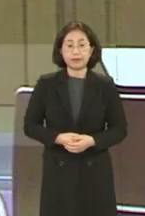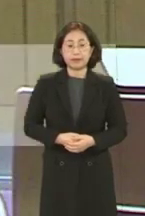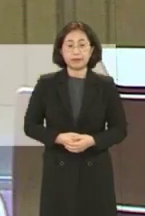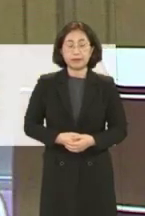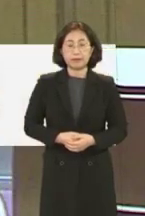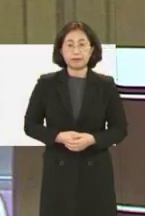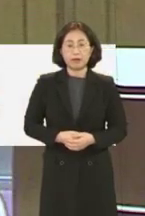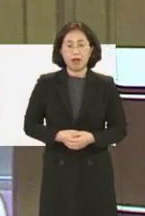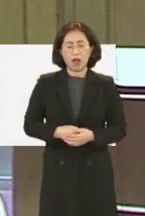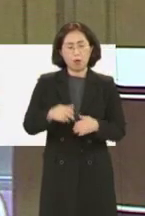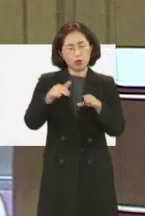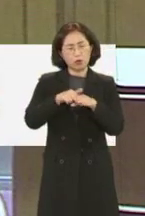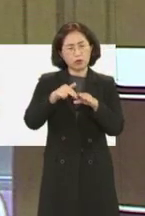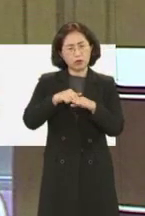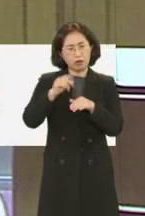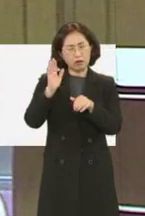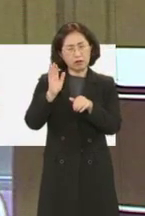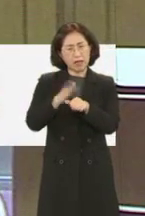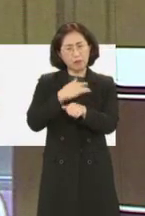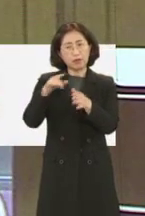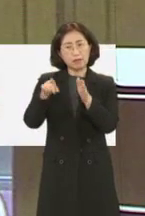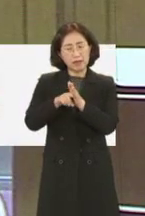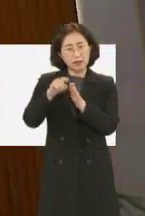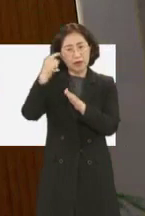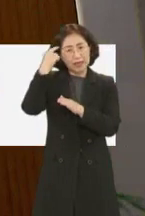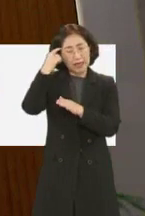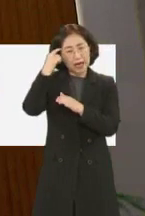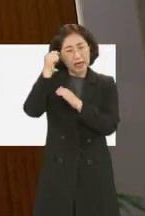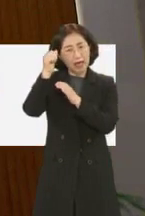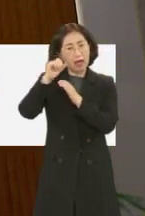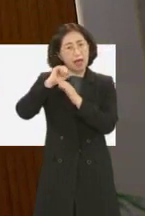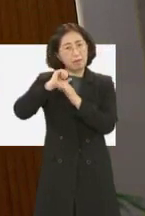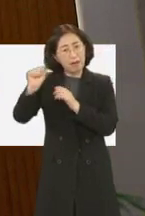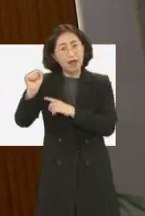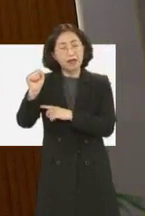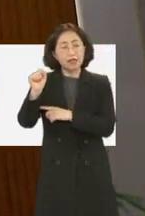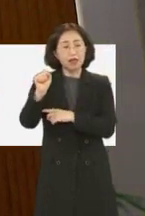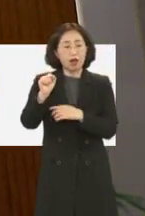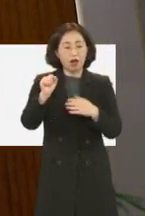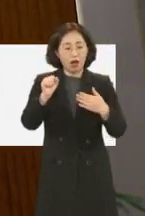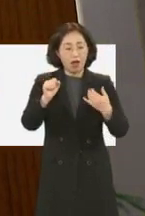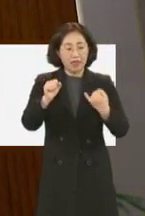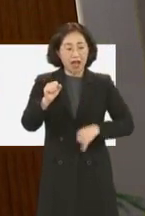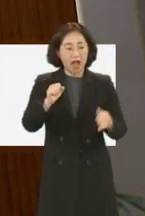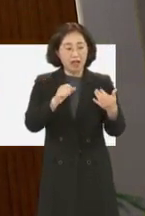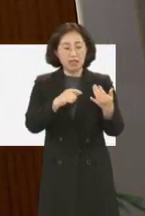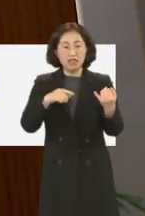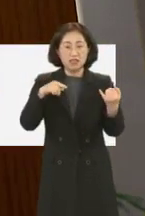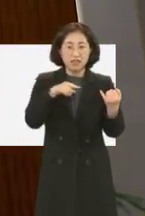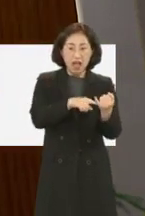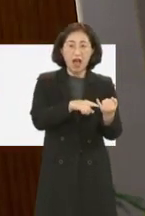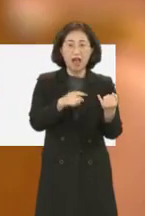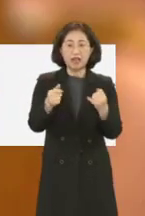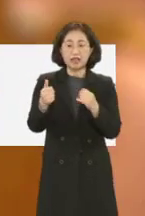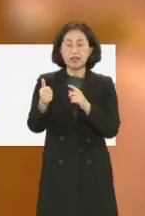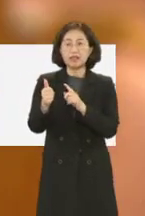종교적 망상에 빠져 9살 딸을 살해하려 한 40대 친모가 항소심에서도 집행유예를